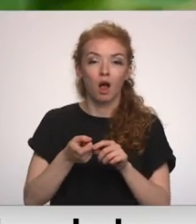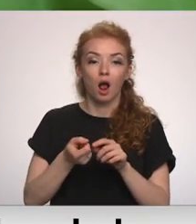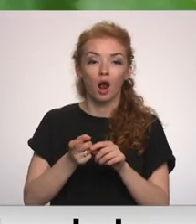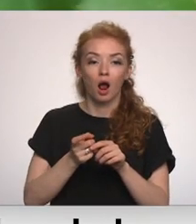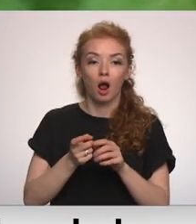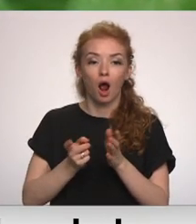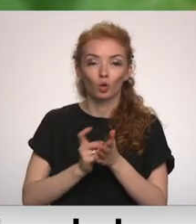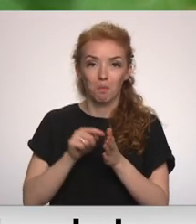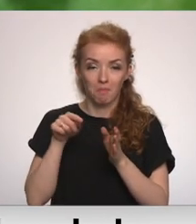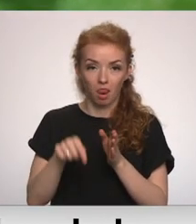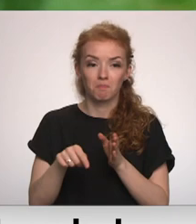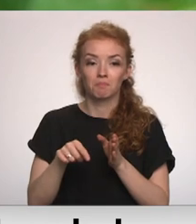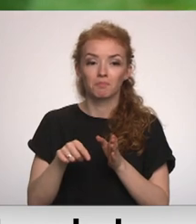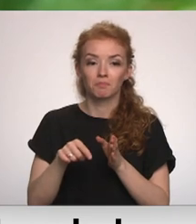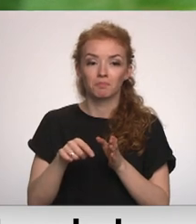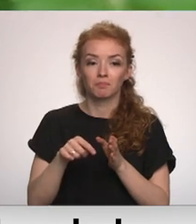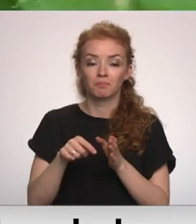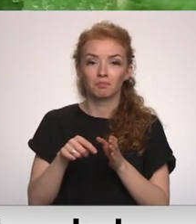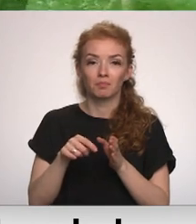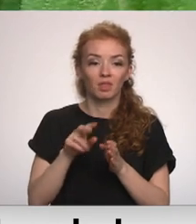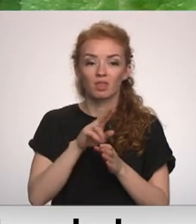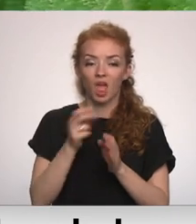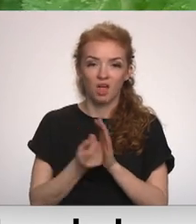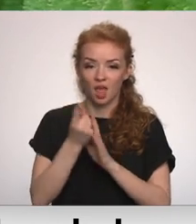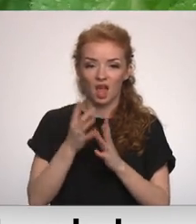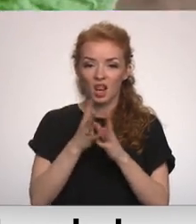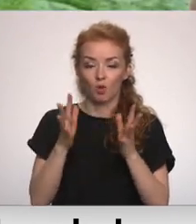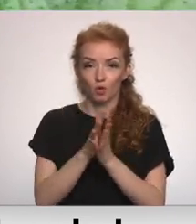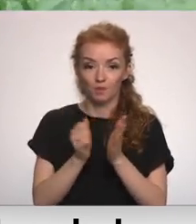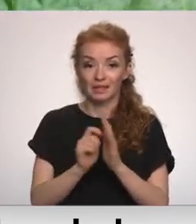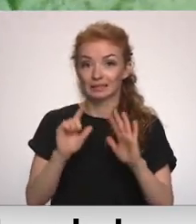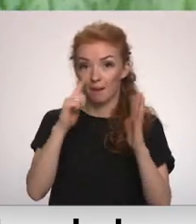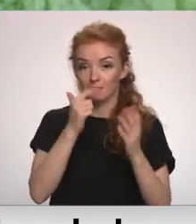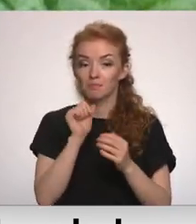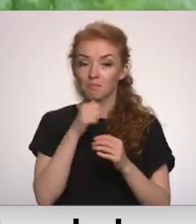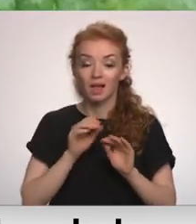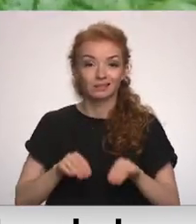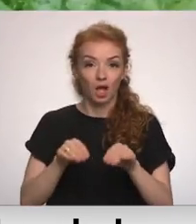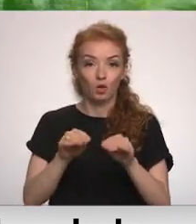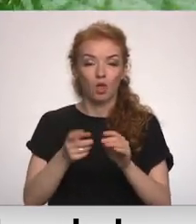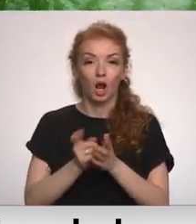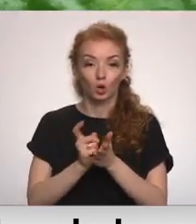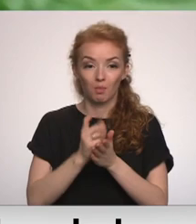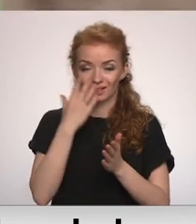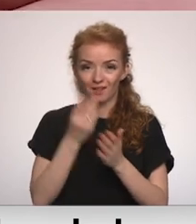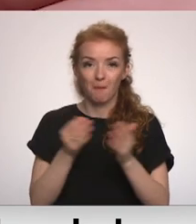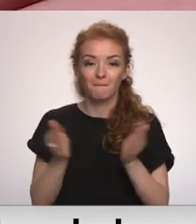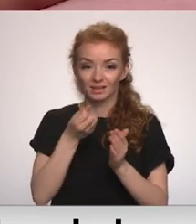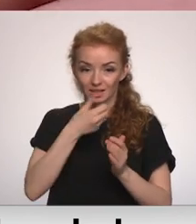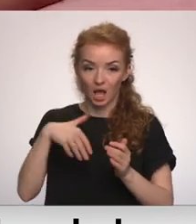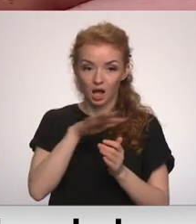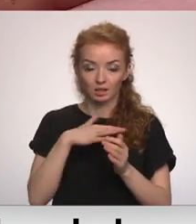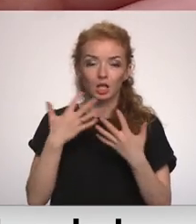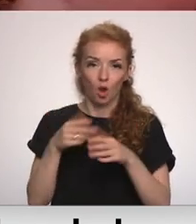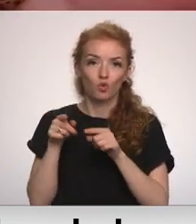nu, visticamāk lielu skādi nenodara. Jau 7. Maijā stādot kartupeļus savā mazdārziņā, jau